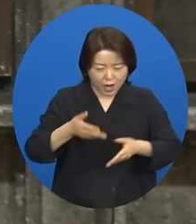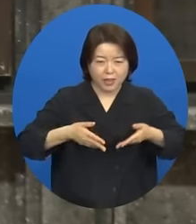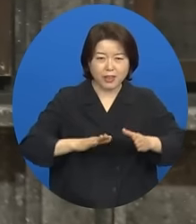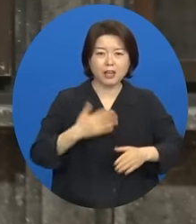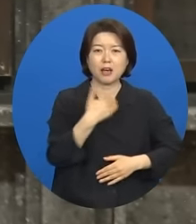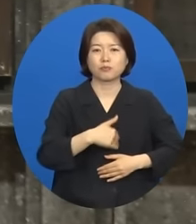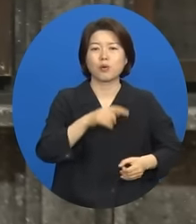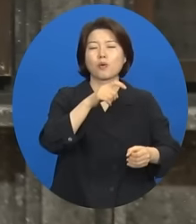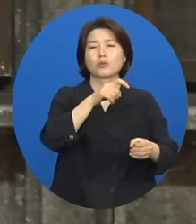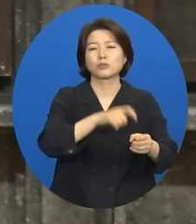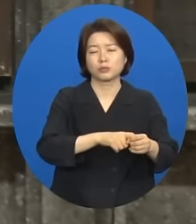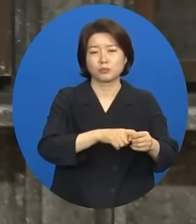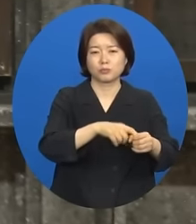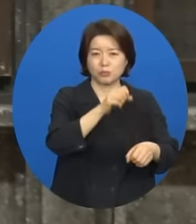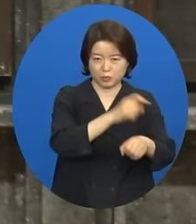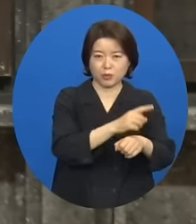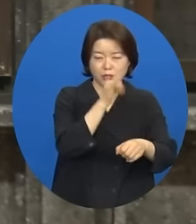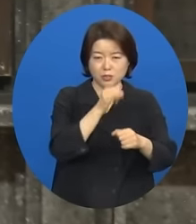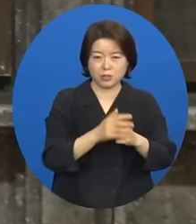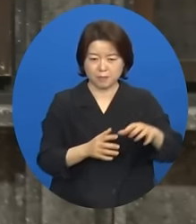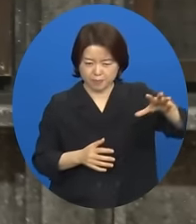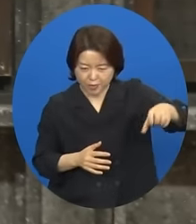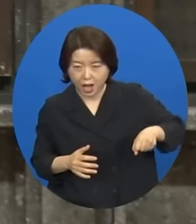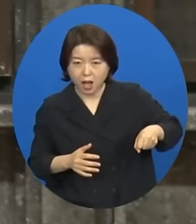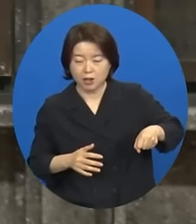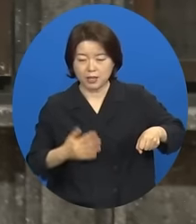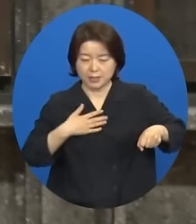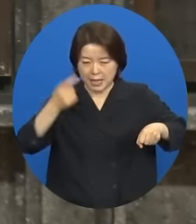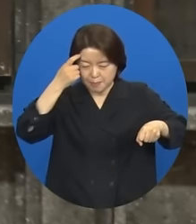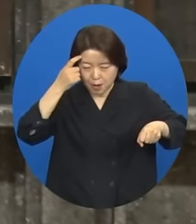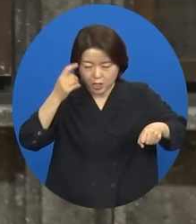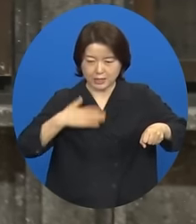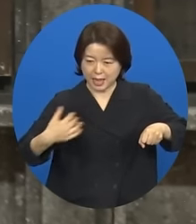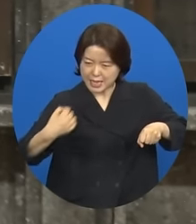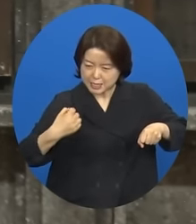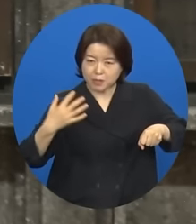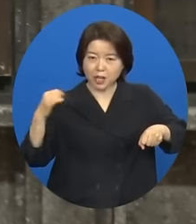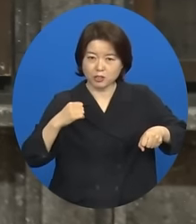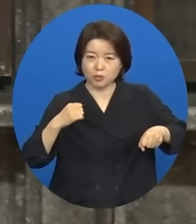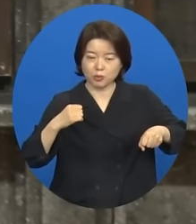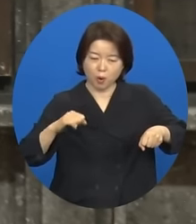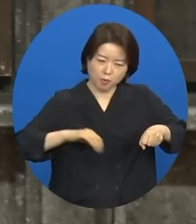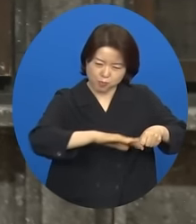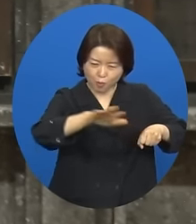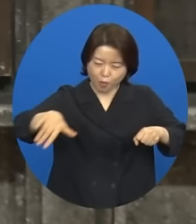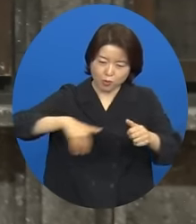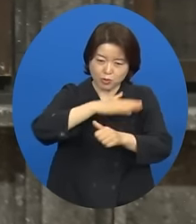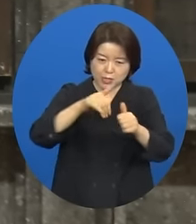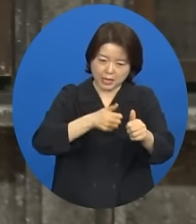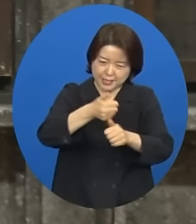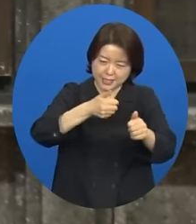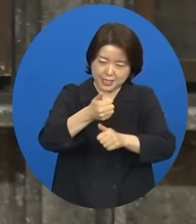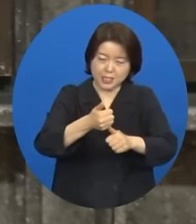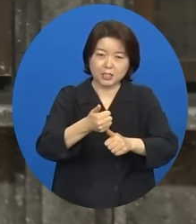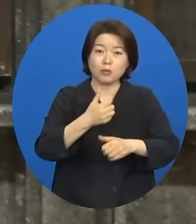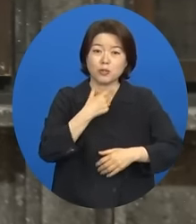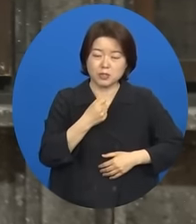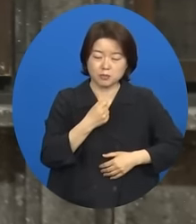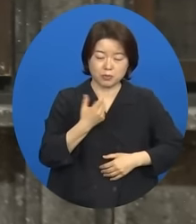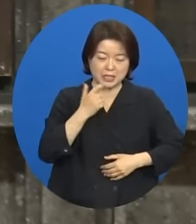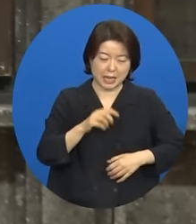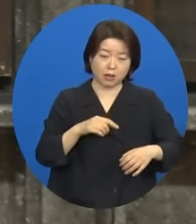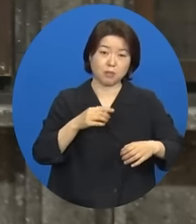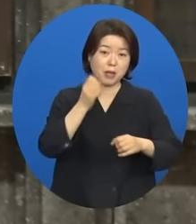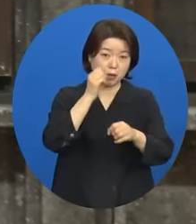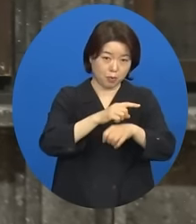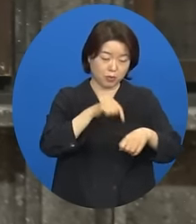본성, 움켜쥐려고 하고 자신의 머리로 자신의 힘으로 모든 상황을 이겨보려고 하는 이 야곱의 본성이 있고